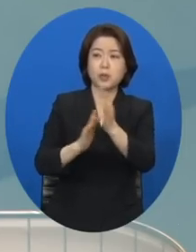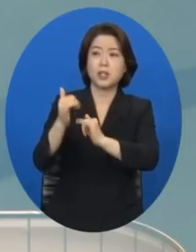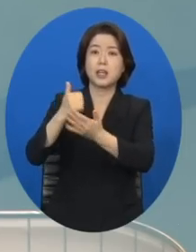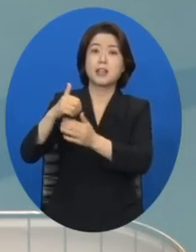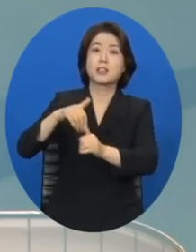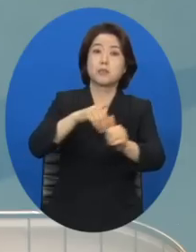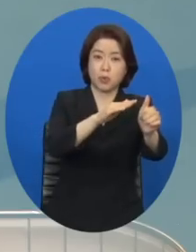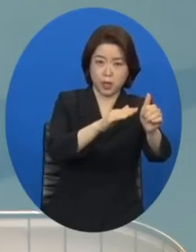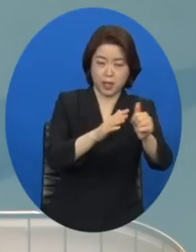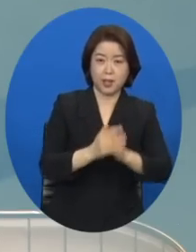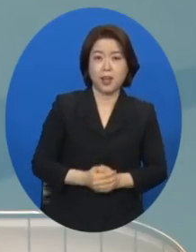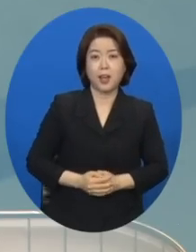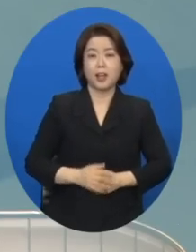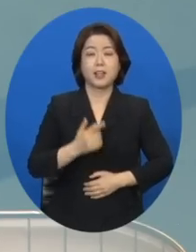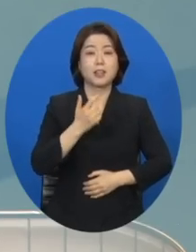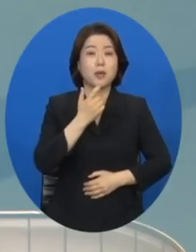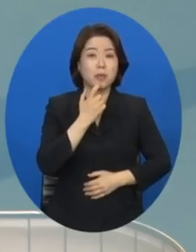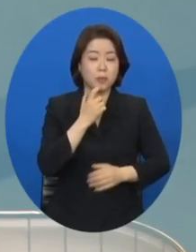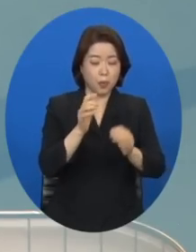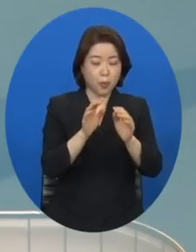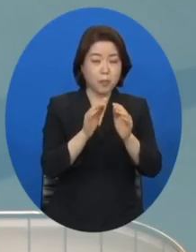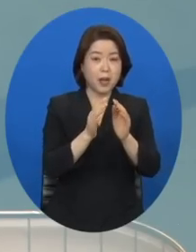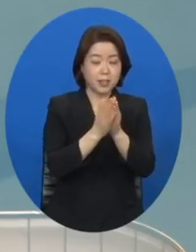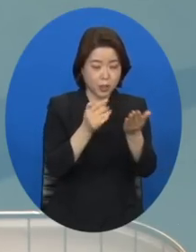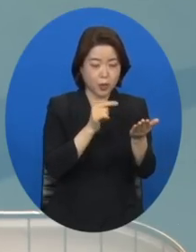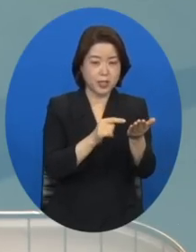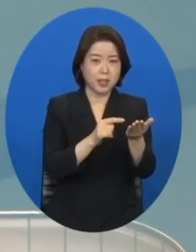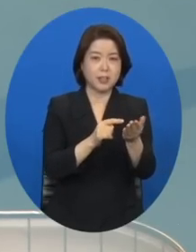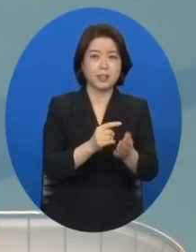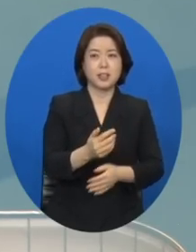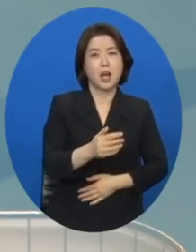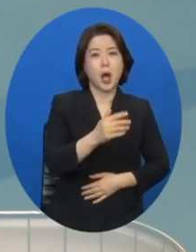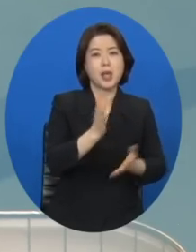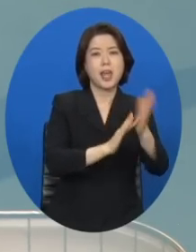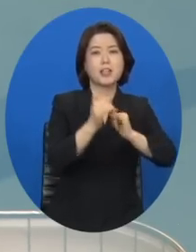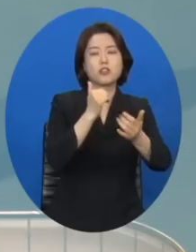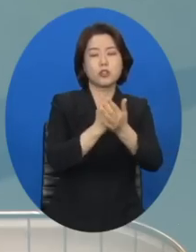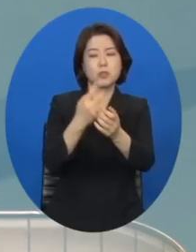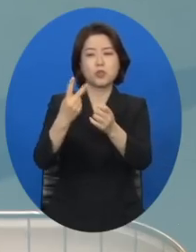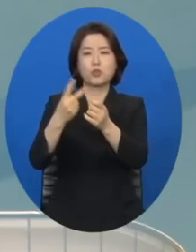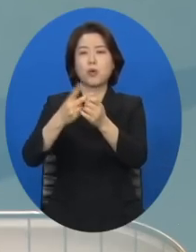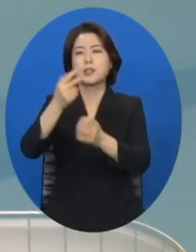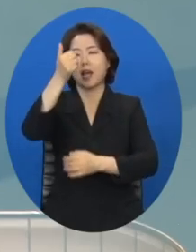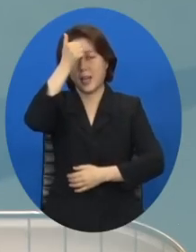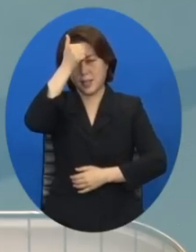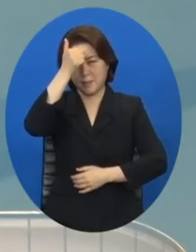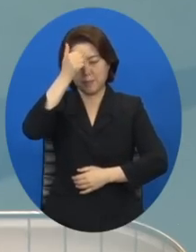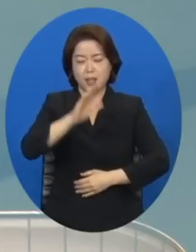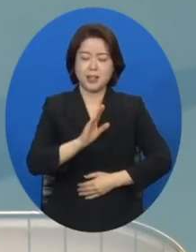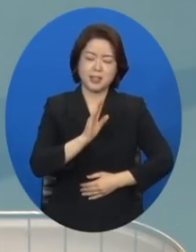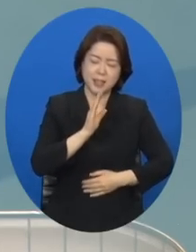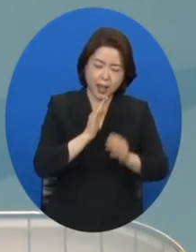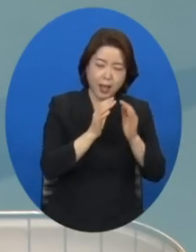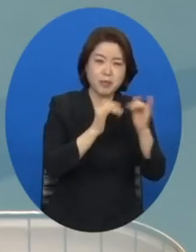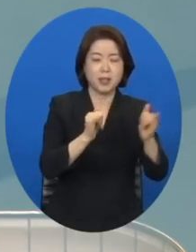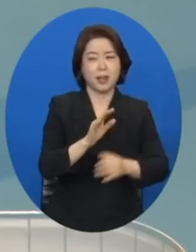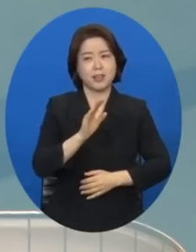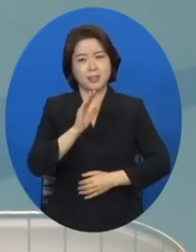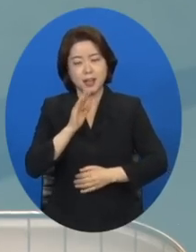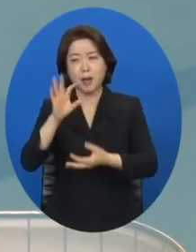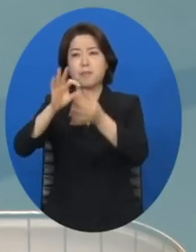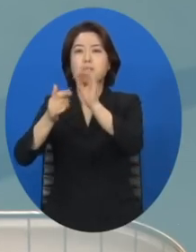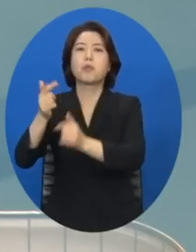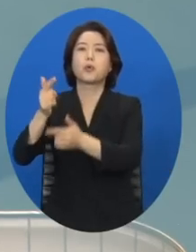예수님을 두 번째 아담이다 그리고 참 인간이시고 참 인간이라는 표현해서 오늘 참 포도나무라는 표현이